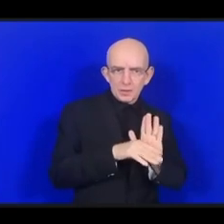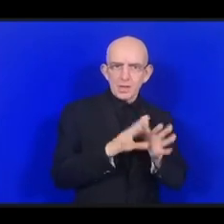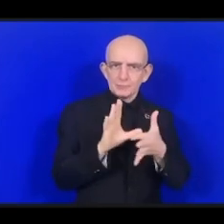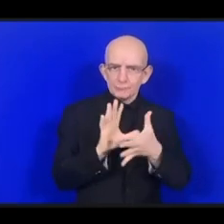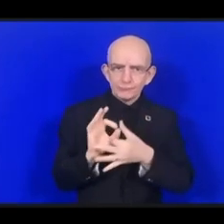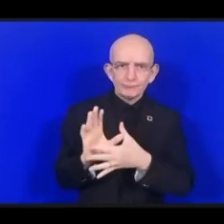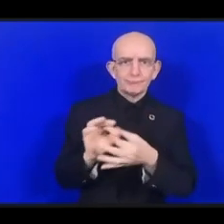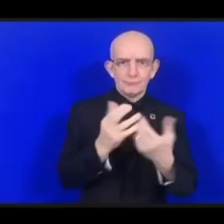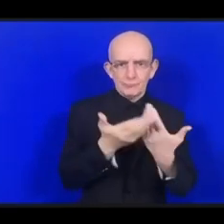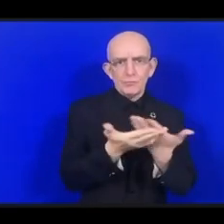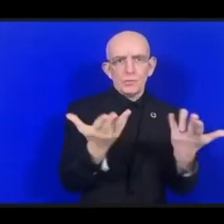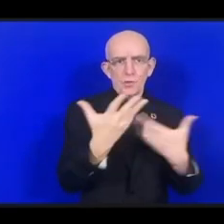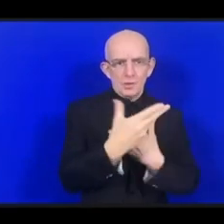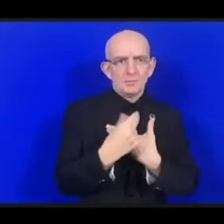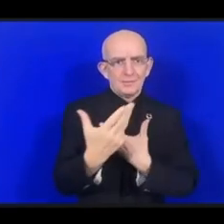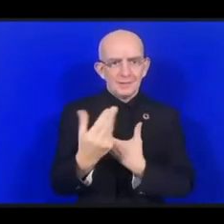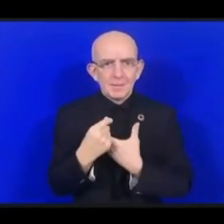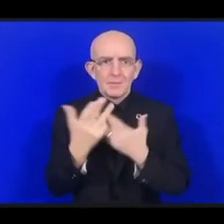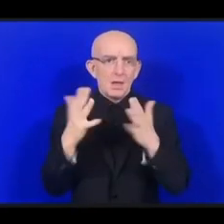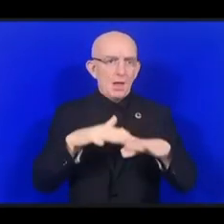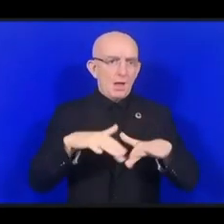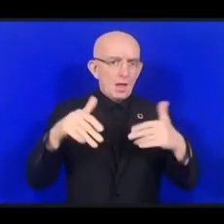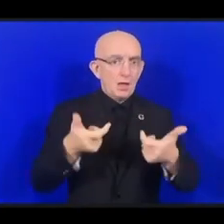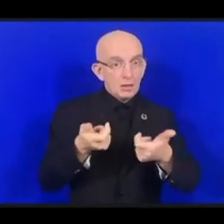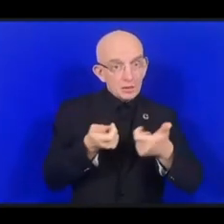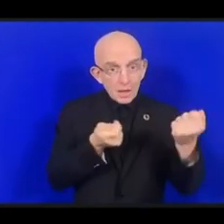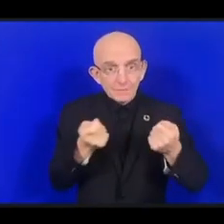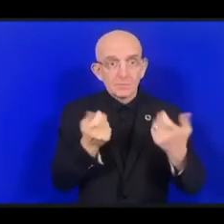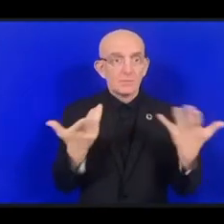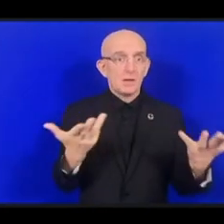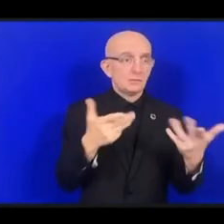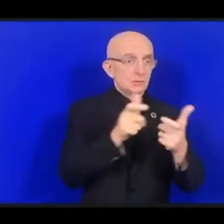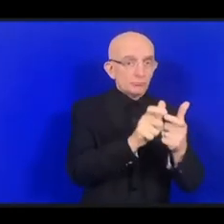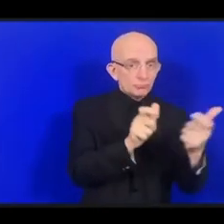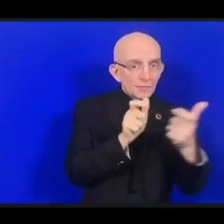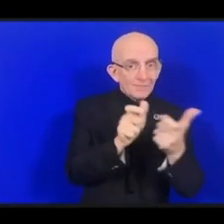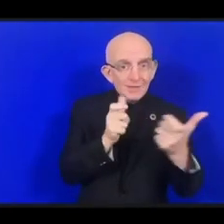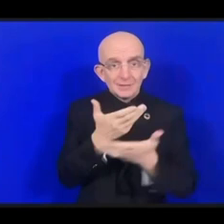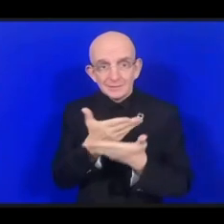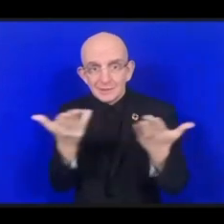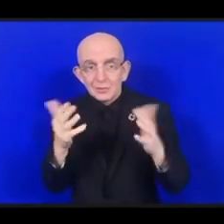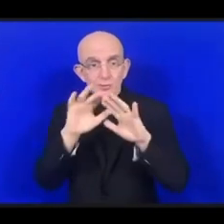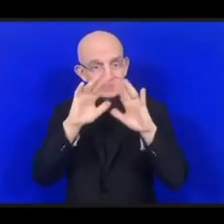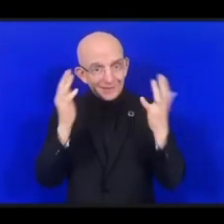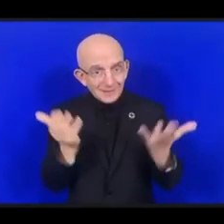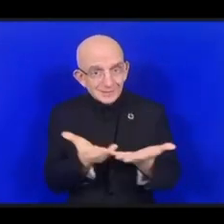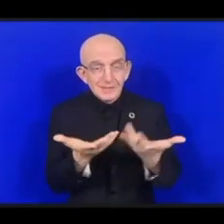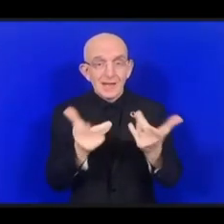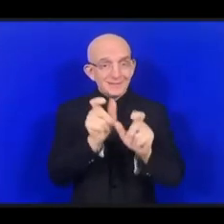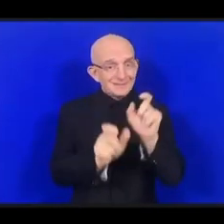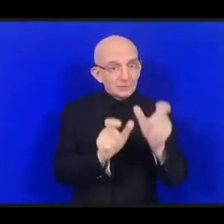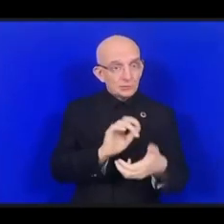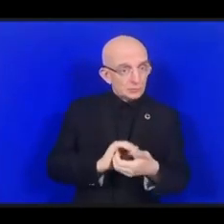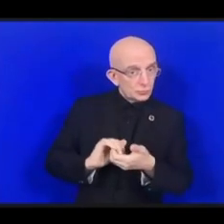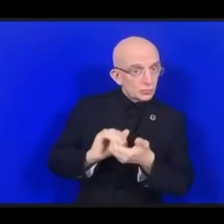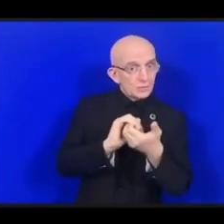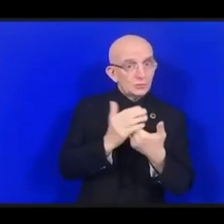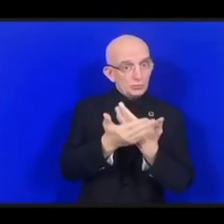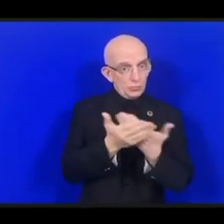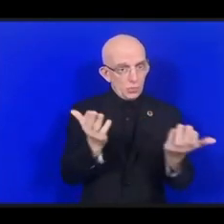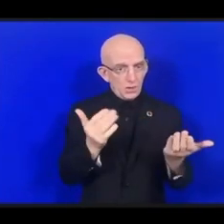المدني انا مقتنع بان الاتفاق الرقمي العالمي يوفر فرصه